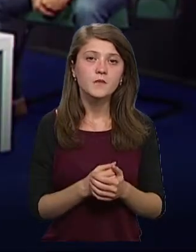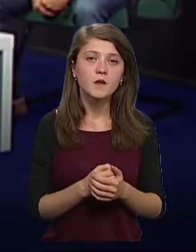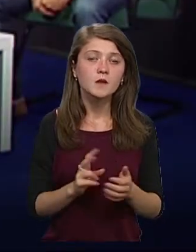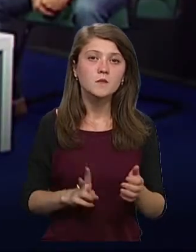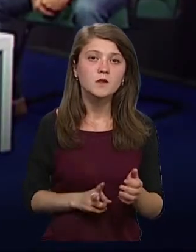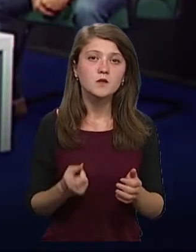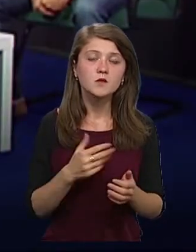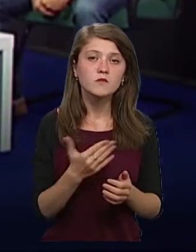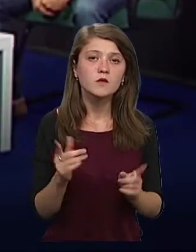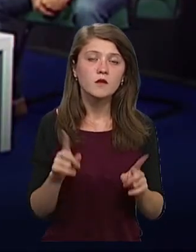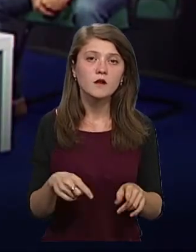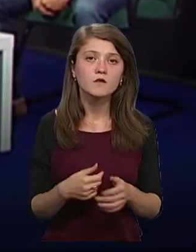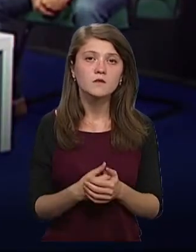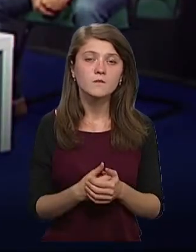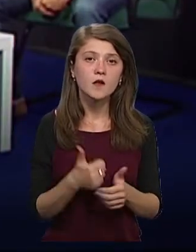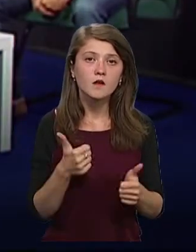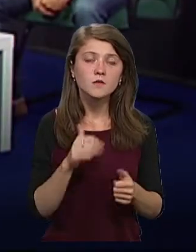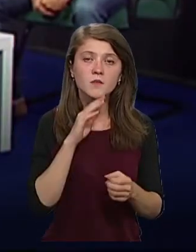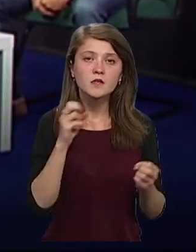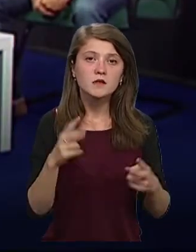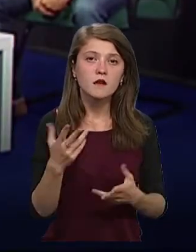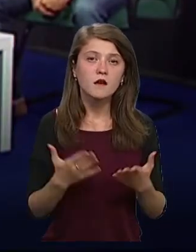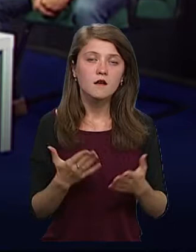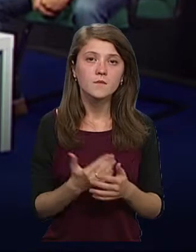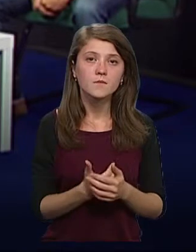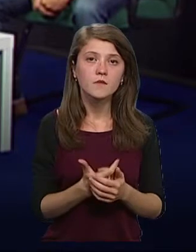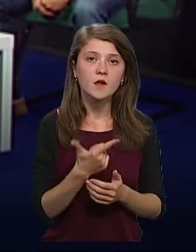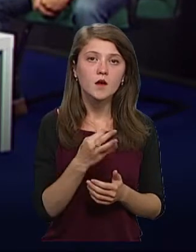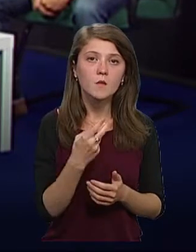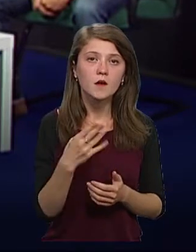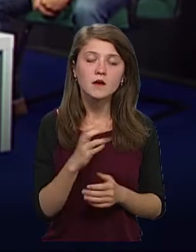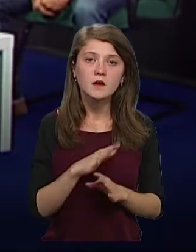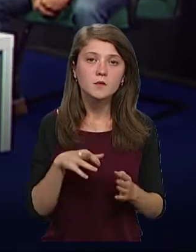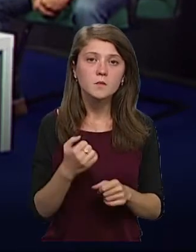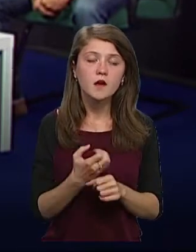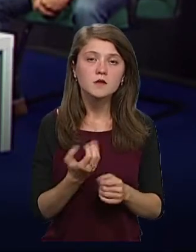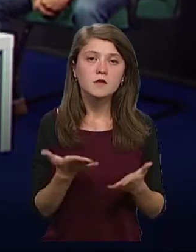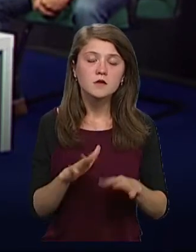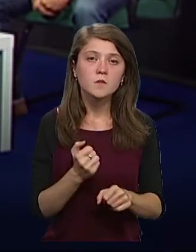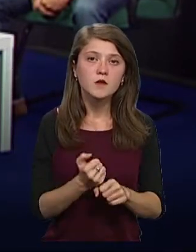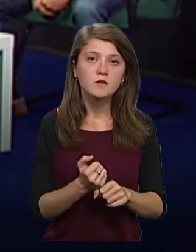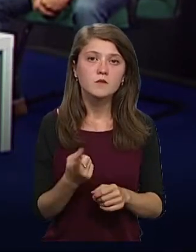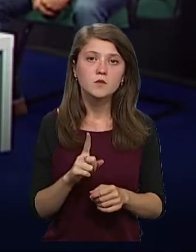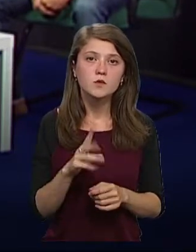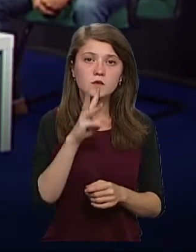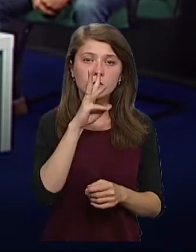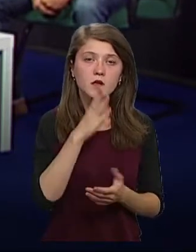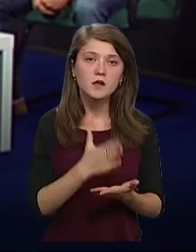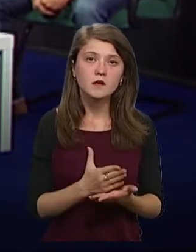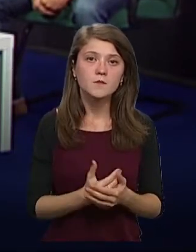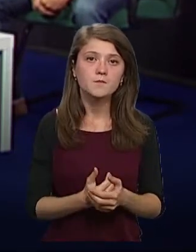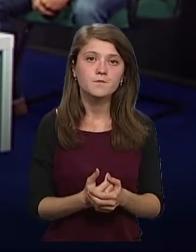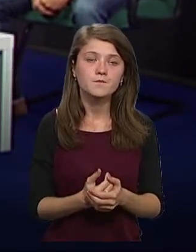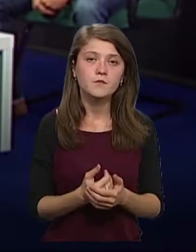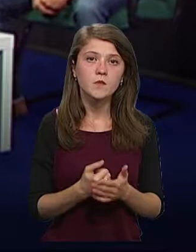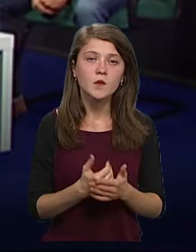що вони теж хороші спеціалісти, але в громади не йдуть працювати, вони ще залишаються працювати, тому що зарплата йде, і люди